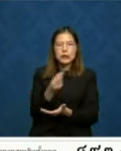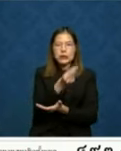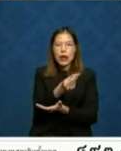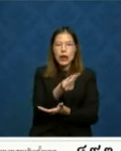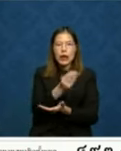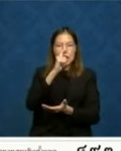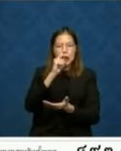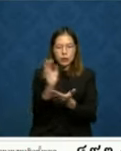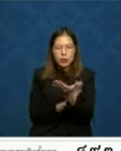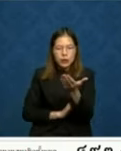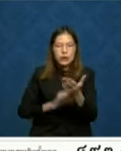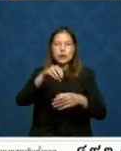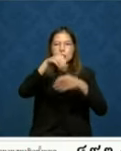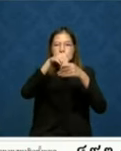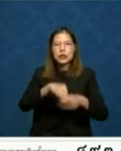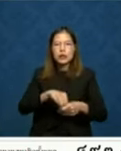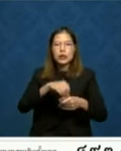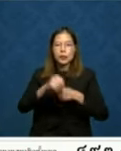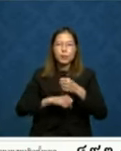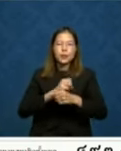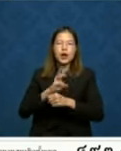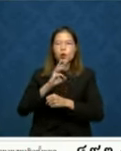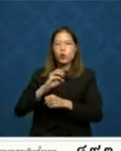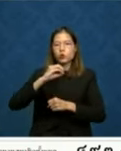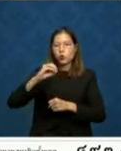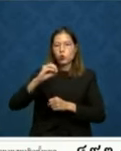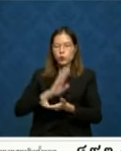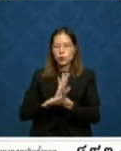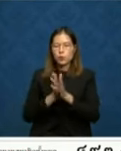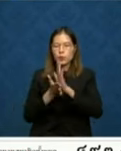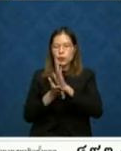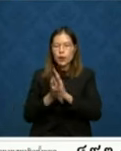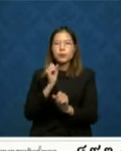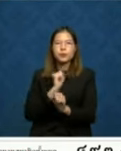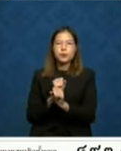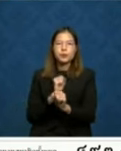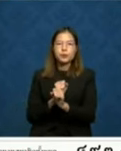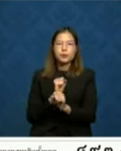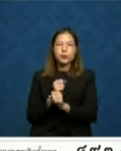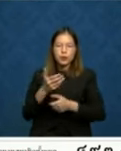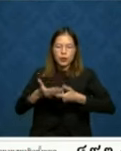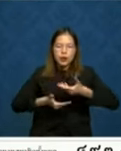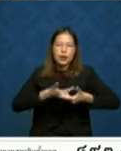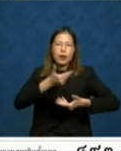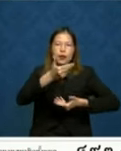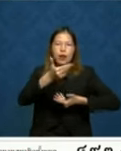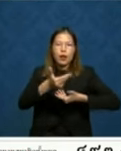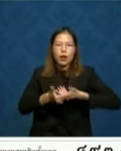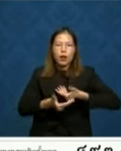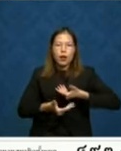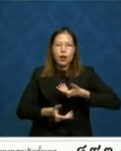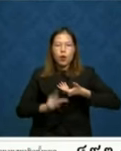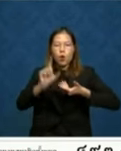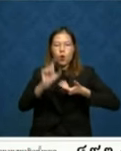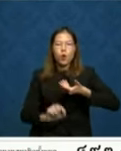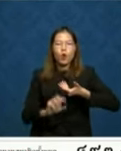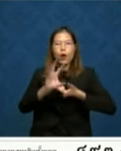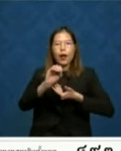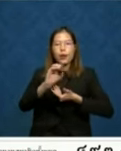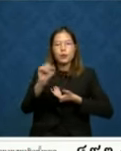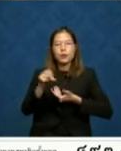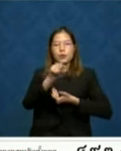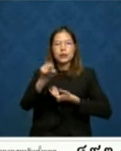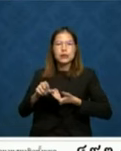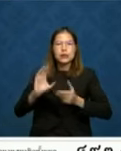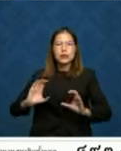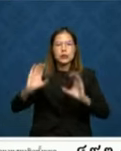ากมีการปรับโครงสร้างภาษีสรรพสามิตปี60ครับปรากฏว่าการปริมาณการจำหน่ายกับลดลง 50% ผมสงสัยว่าภ